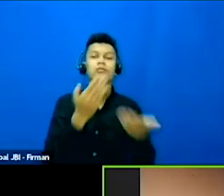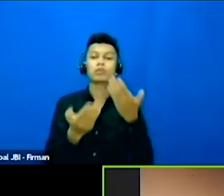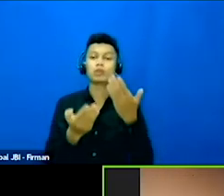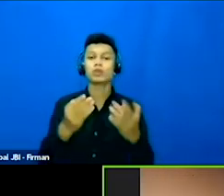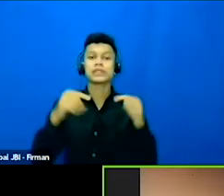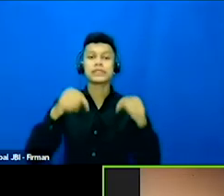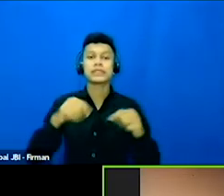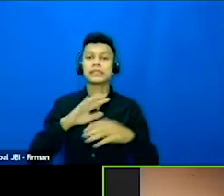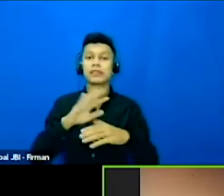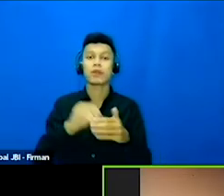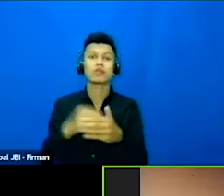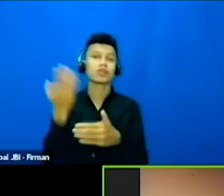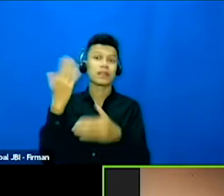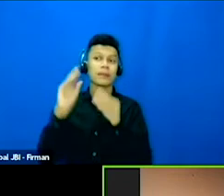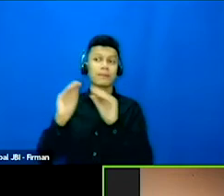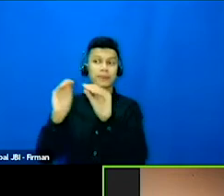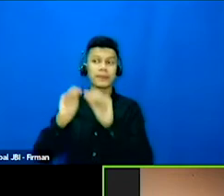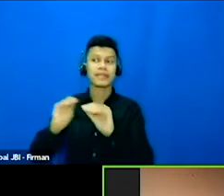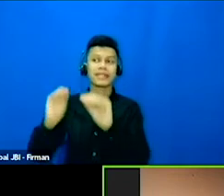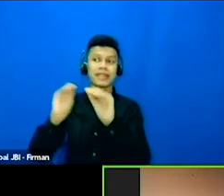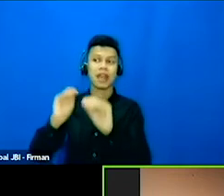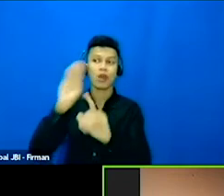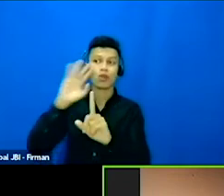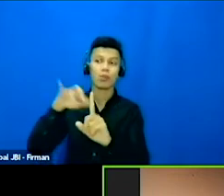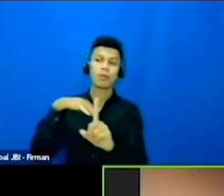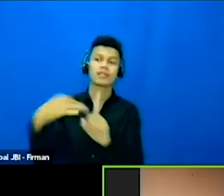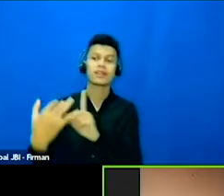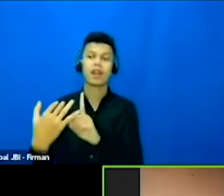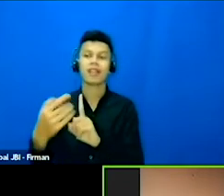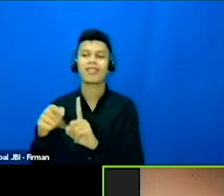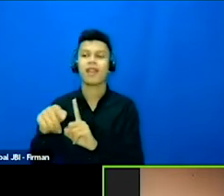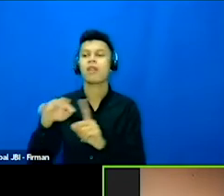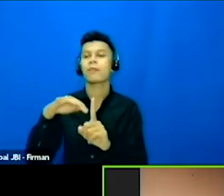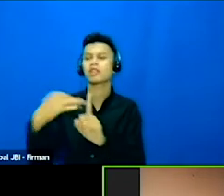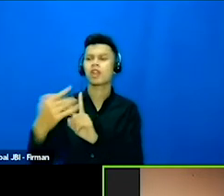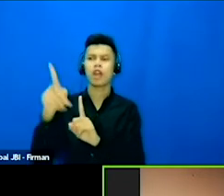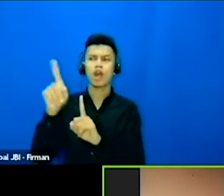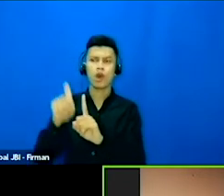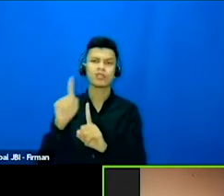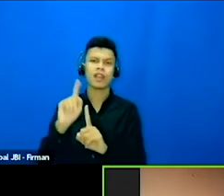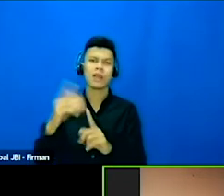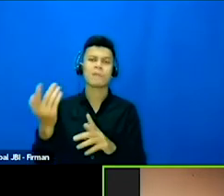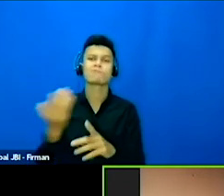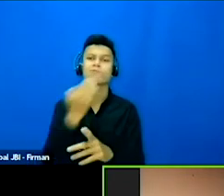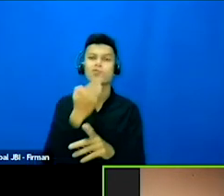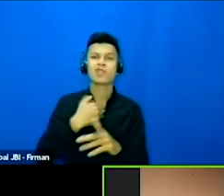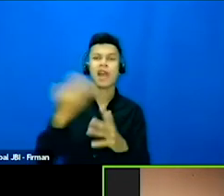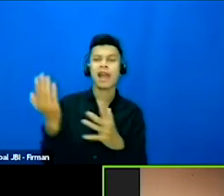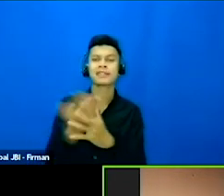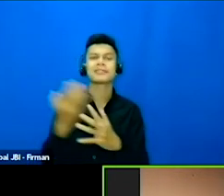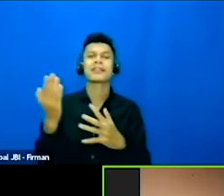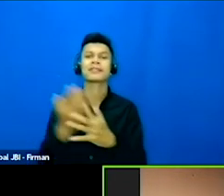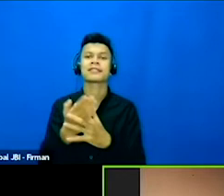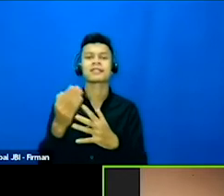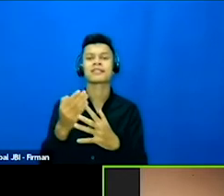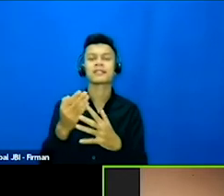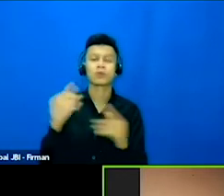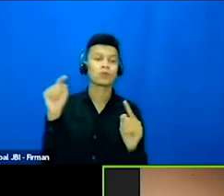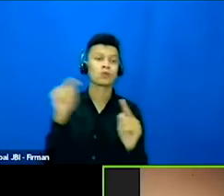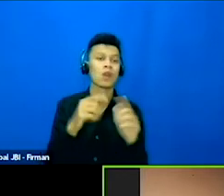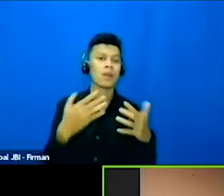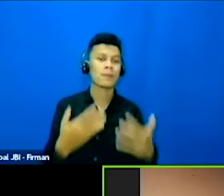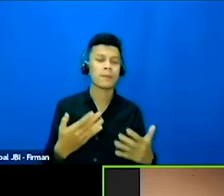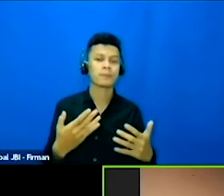bagian dari tadi pendidikan kepada konsumen tentunya tentunya Konsumen juga spiked akses seluas-luasnya bisa mengakses itu tega